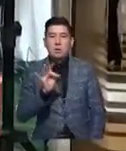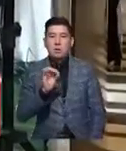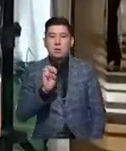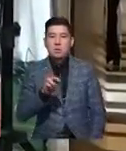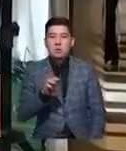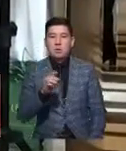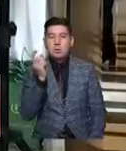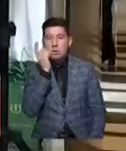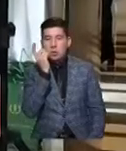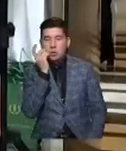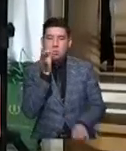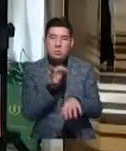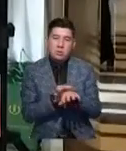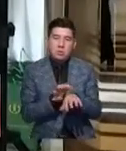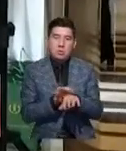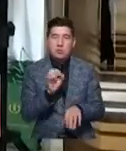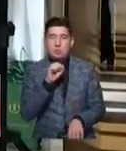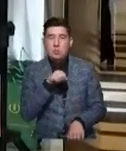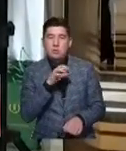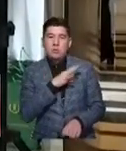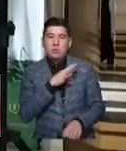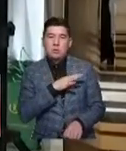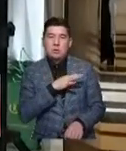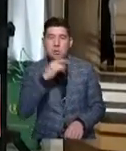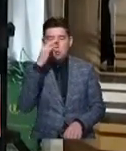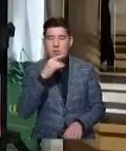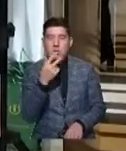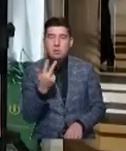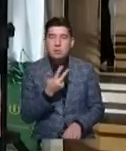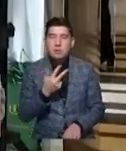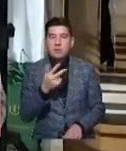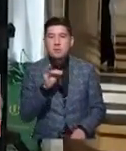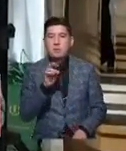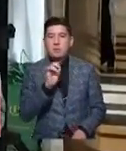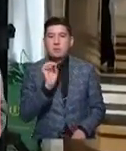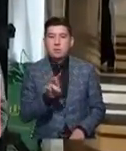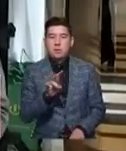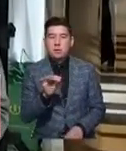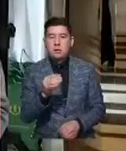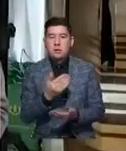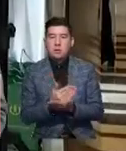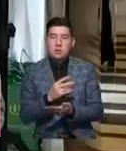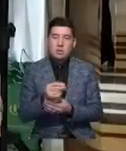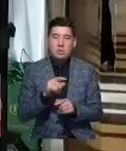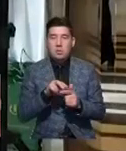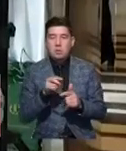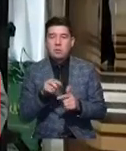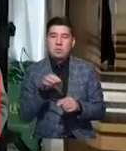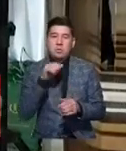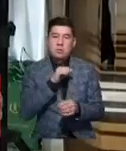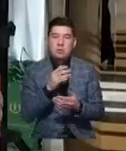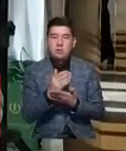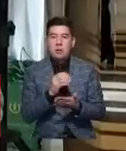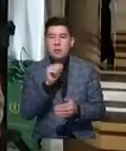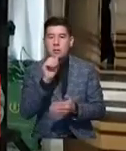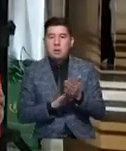или смарт-часы. Но главная особенность казахстанской третьей формы денег – расплатиться за те или иные услуги можно без